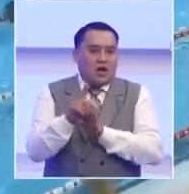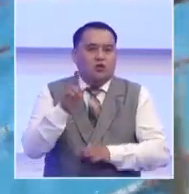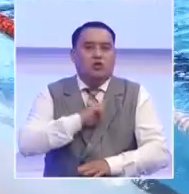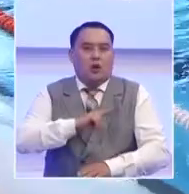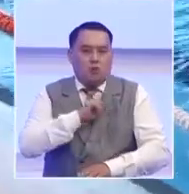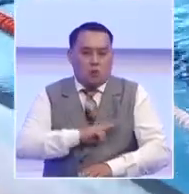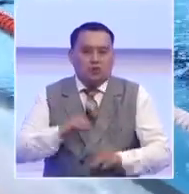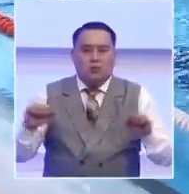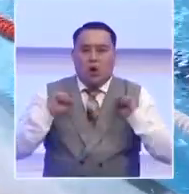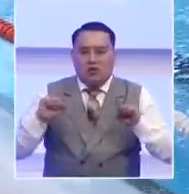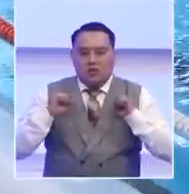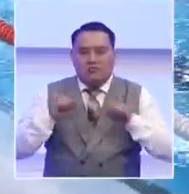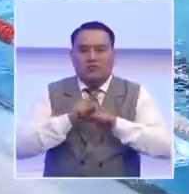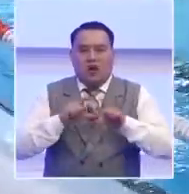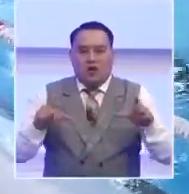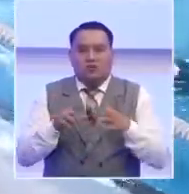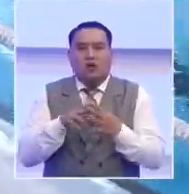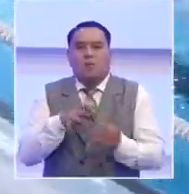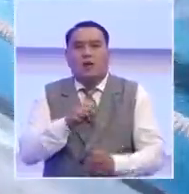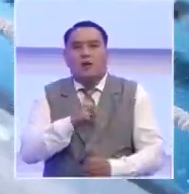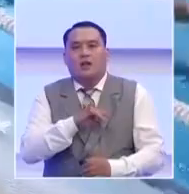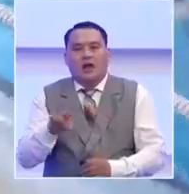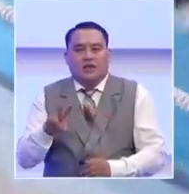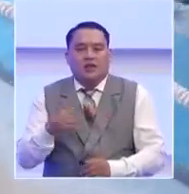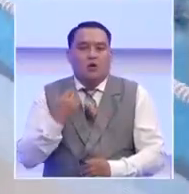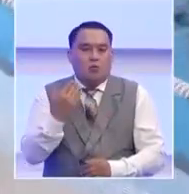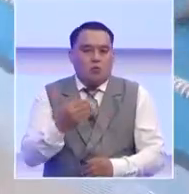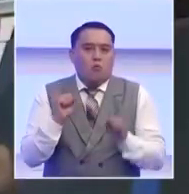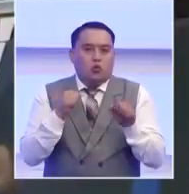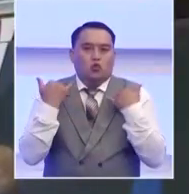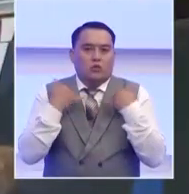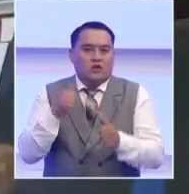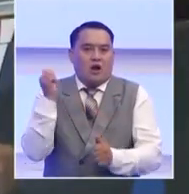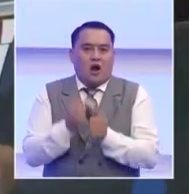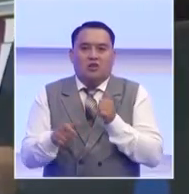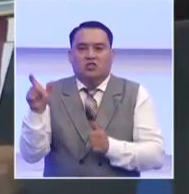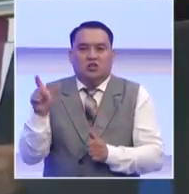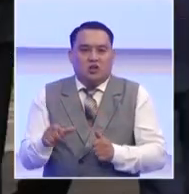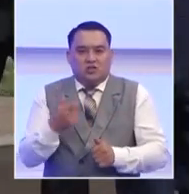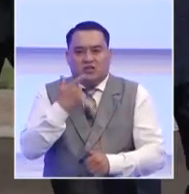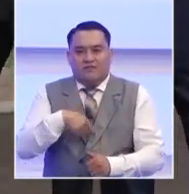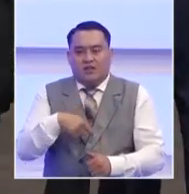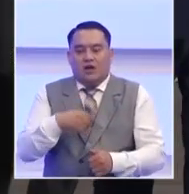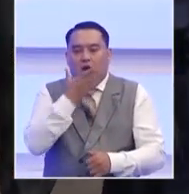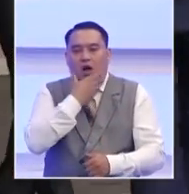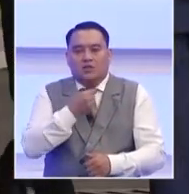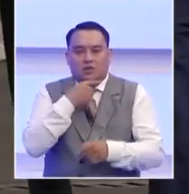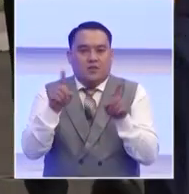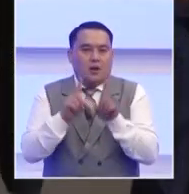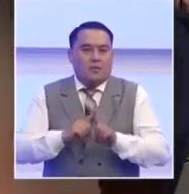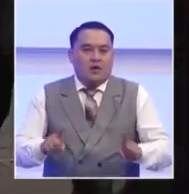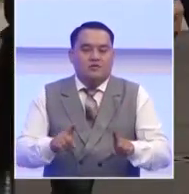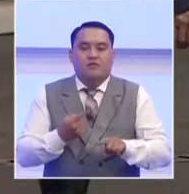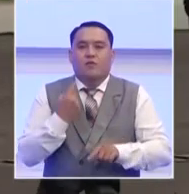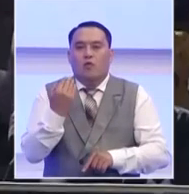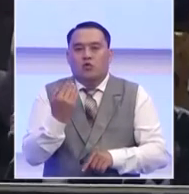работу. Спортивное сооружение в селе Шамалган Карасайского района может удивить каждого. Причем как своим внешним, так и внутренним